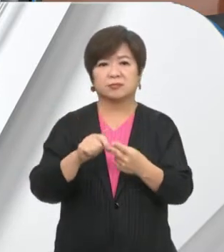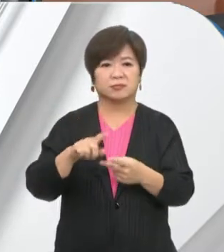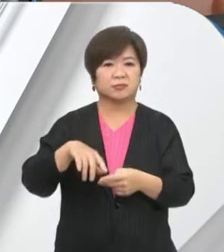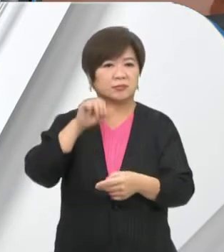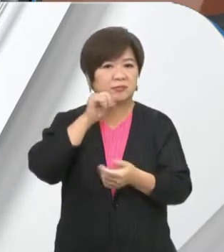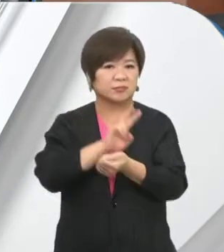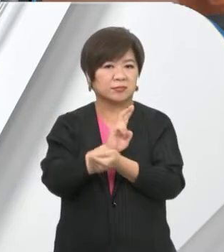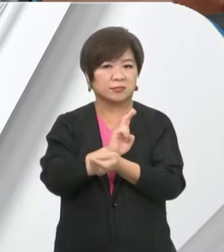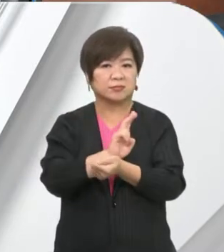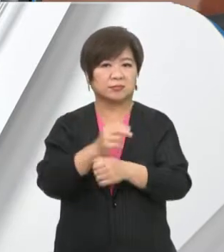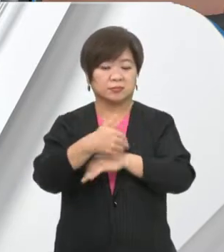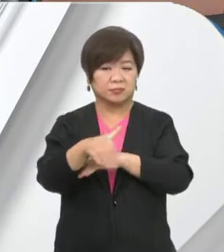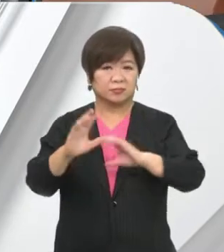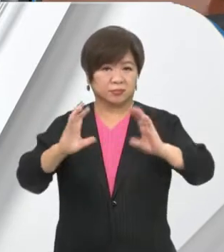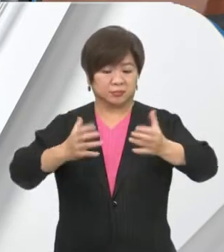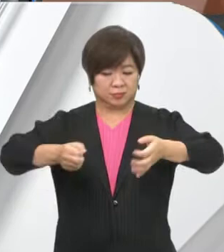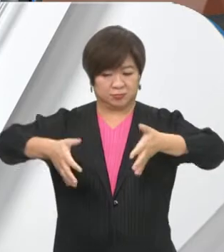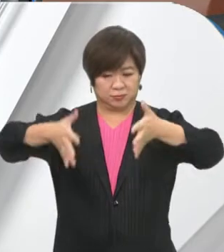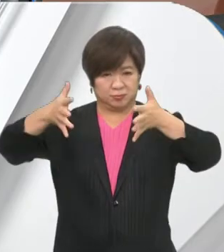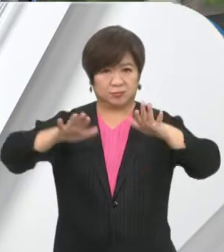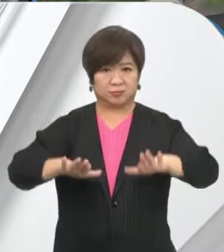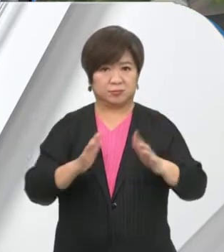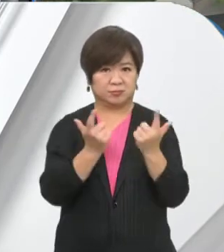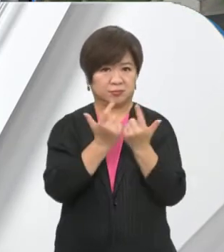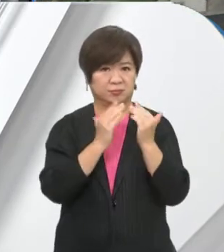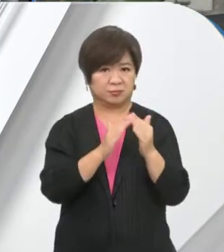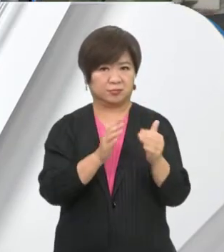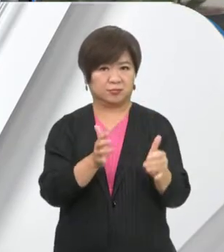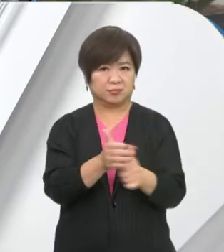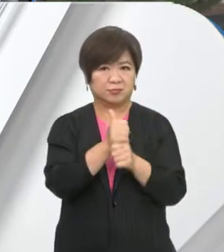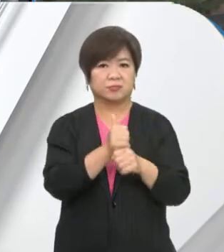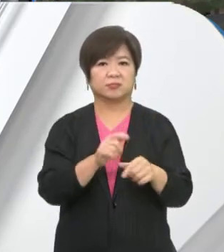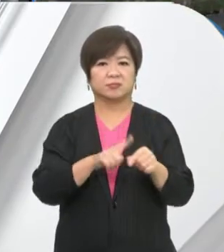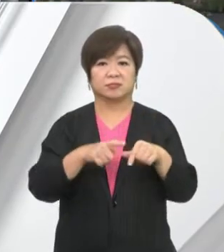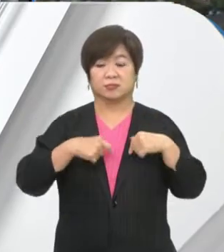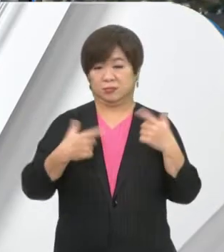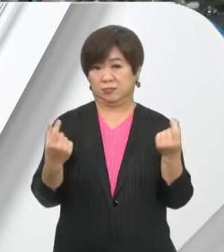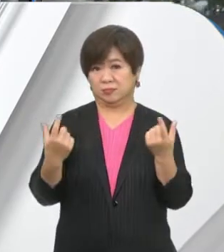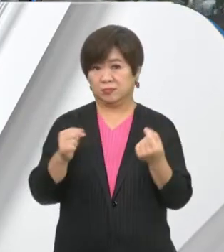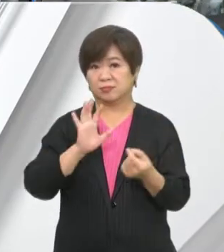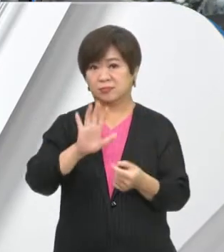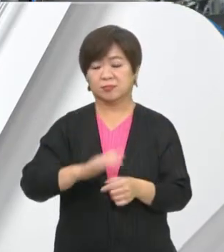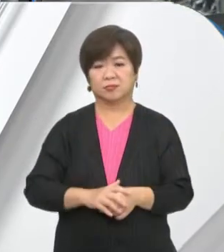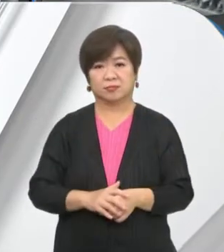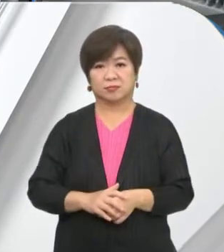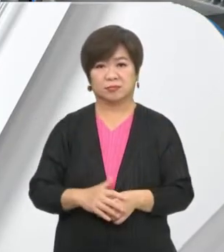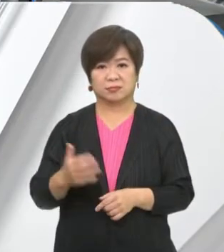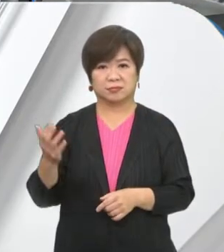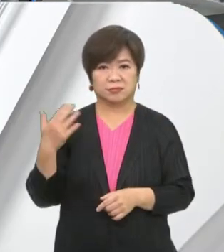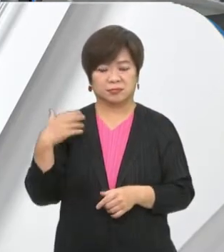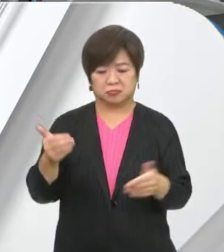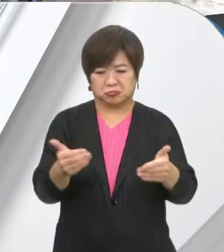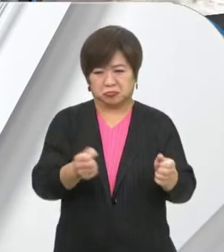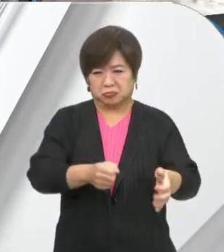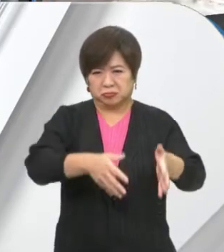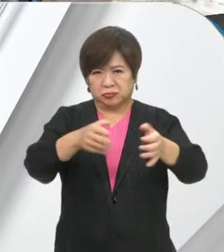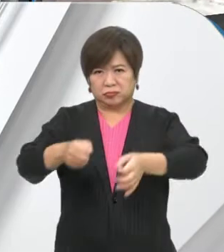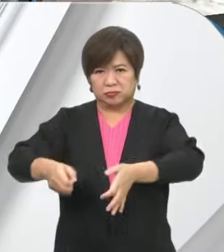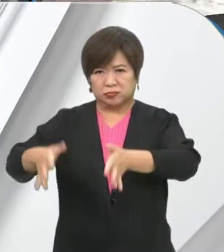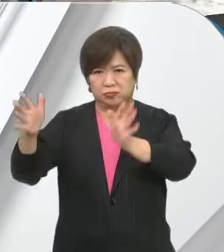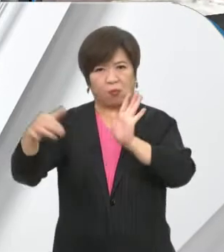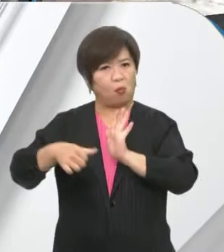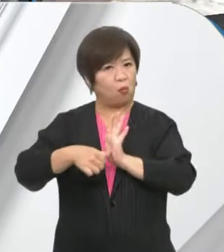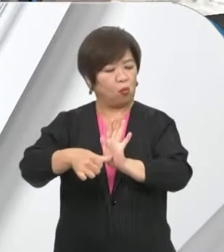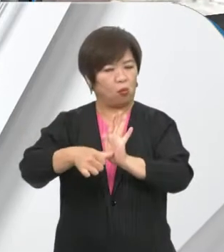嘅国策、老厉害台北市市政中心，来到对作为世界都当有指标